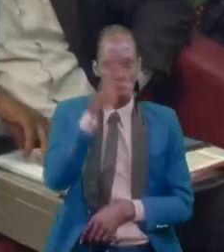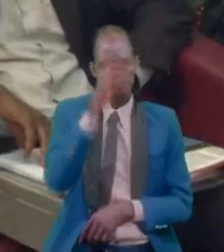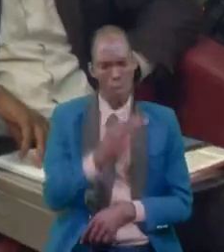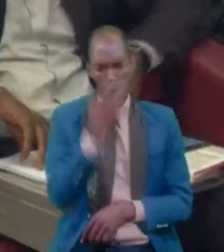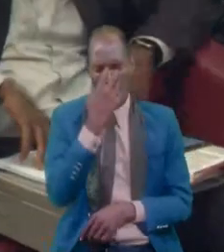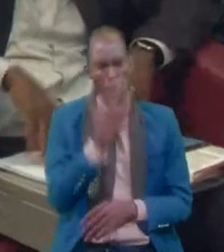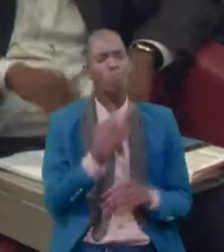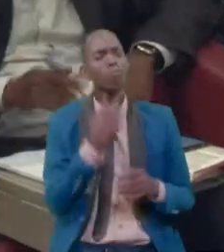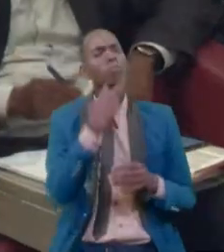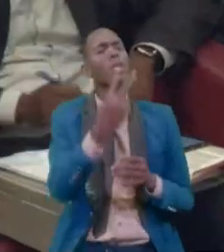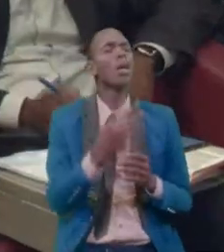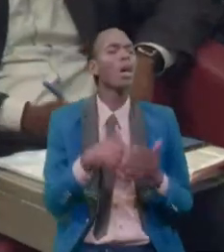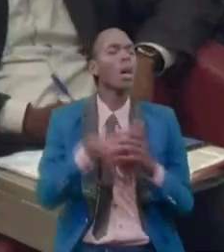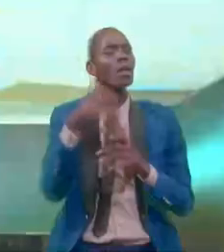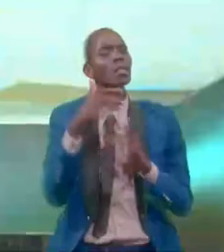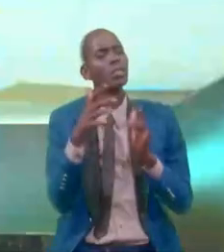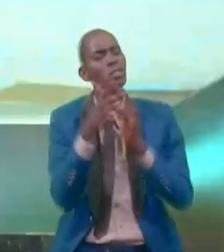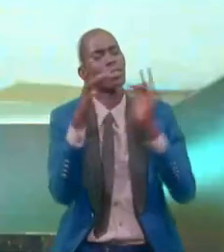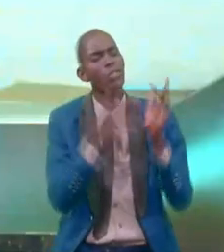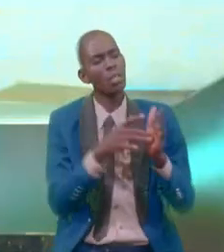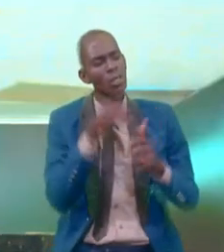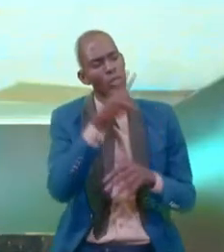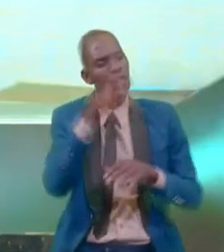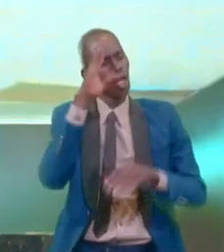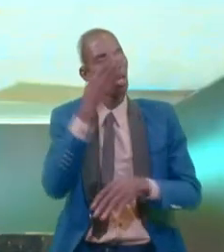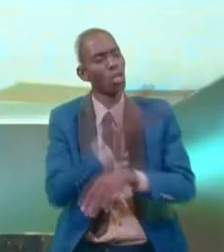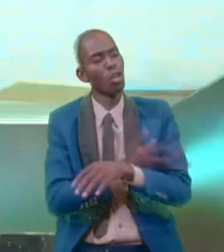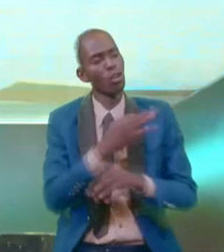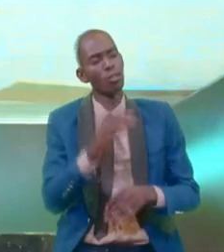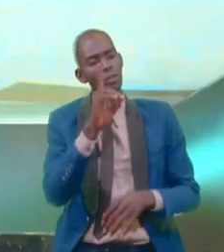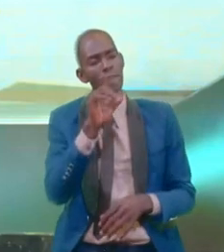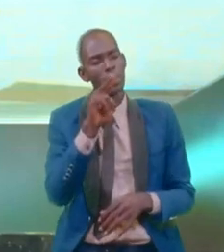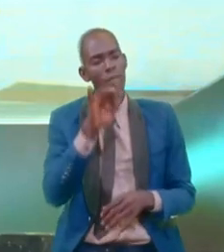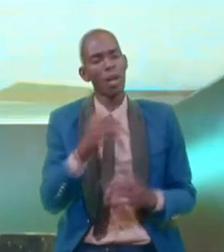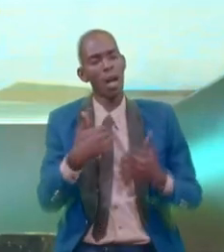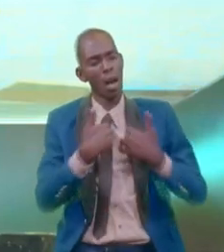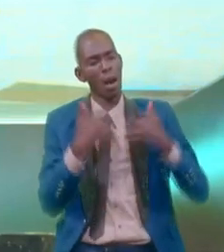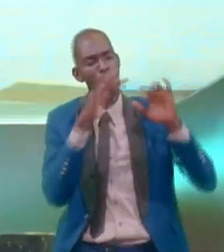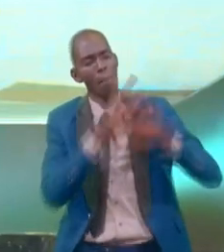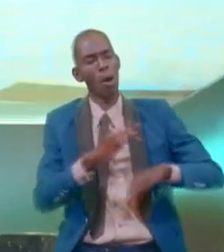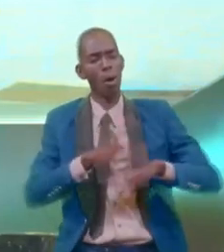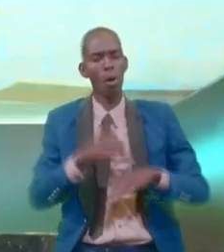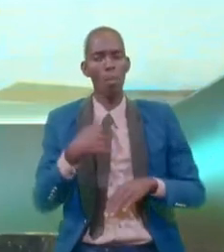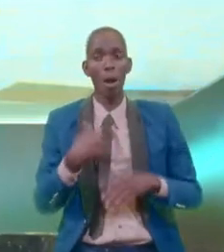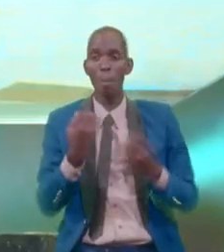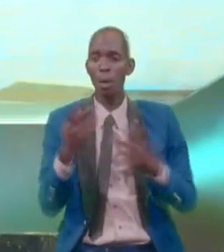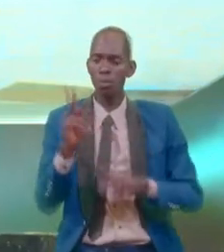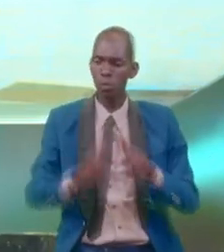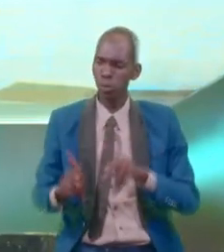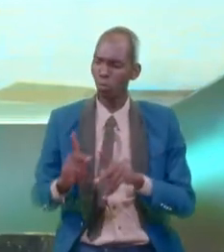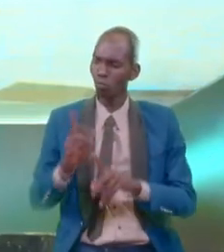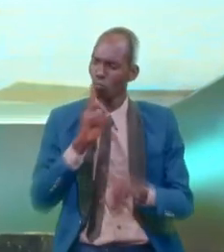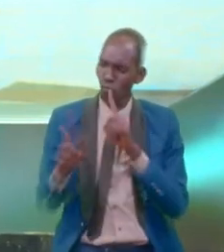Nazareth. Il se mit à crier, « Fils de Dieu, David, Jésus, aie pitié de moi !» Plusieurs